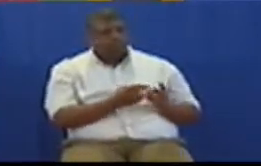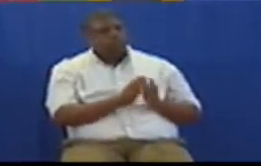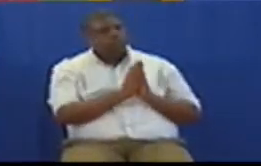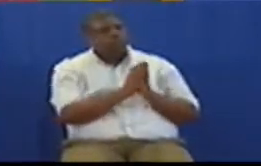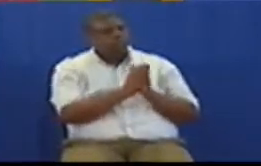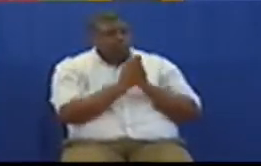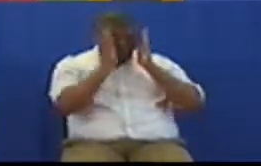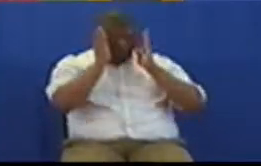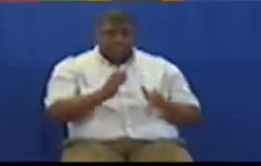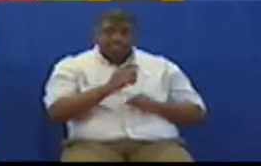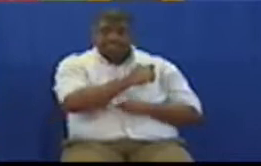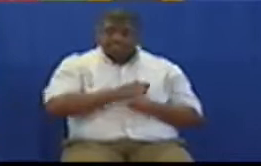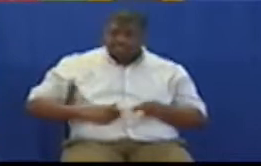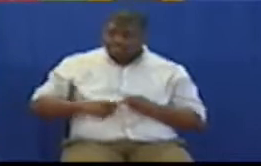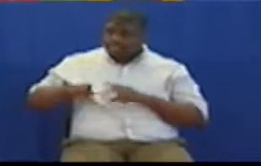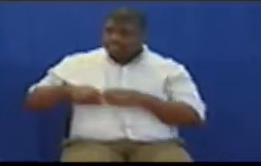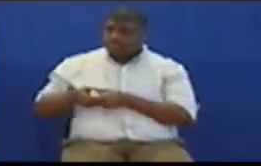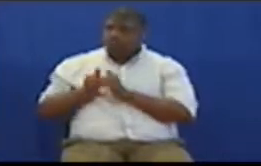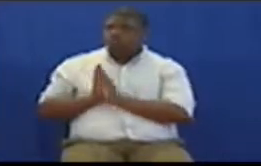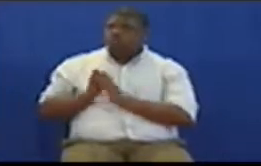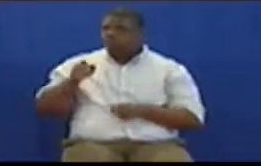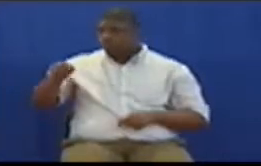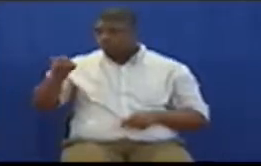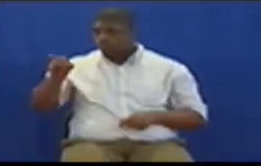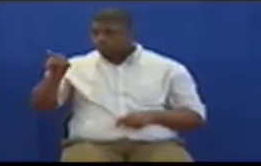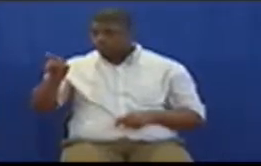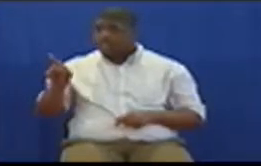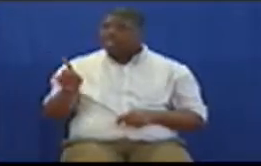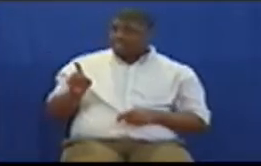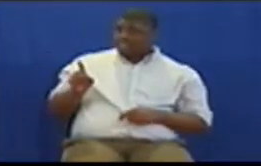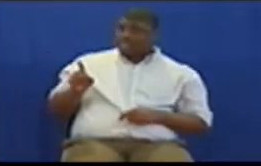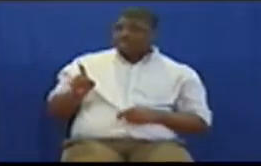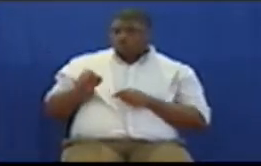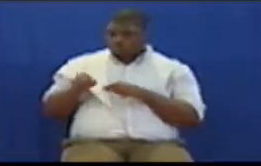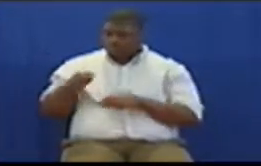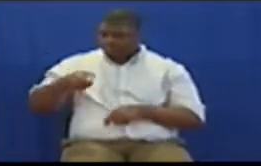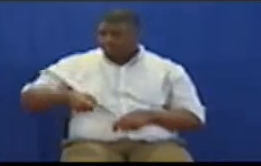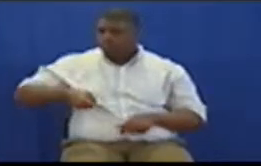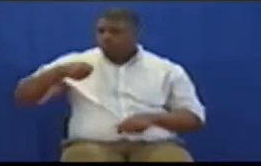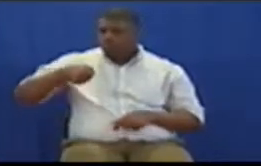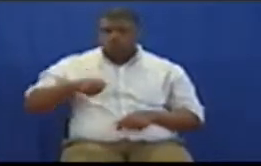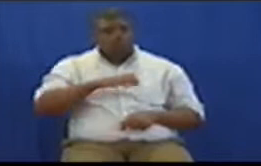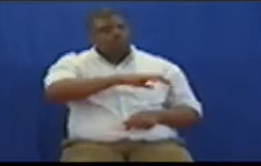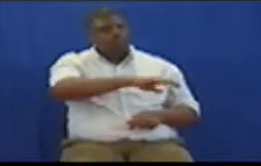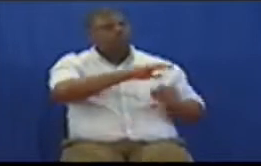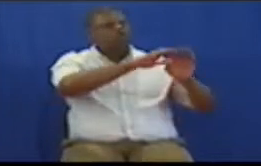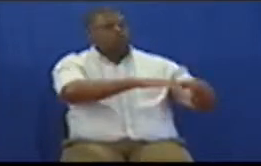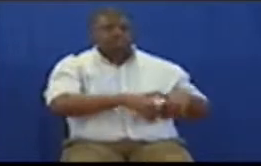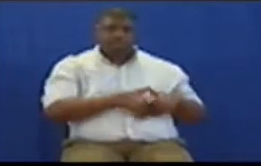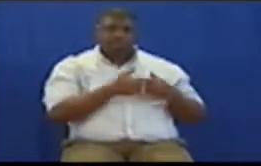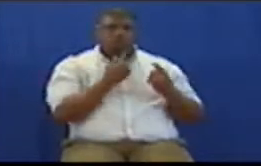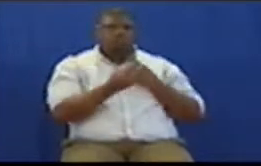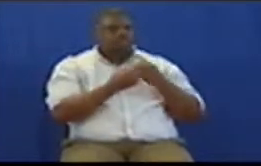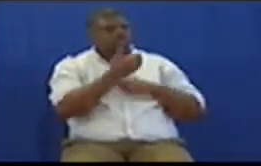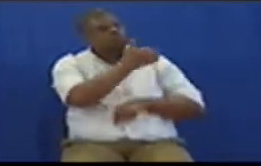Mheshimiwa Rais, lakini ni kushukuru wewe kwa sababu mfuko huu wa bunge umetajwa na umetaja huduma